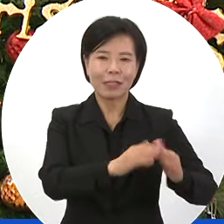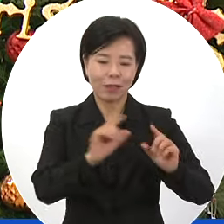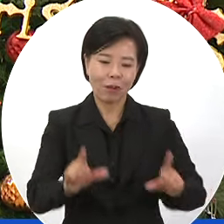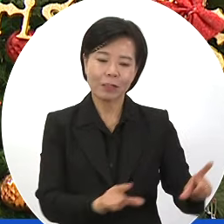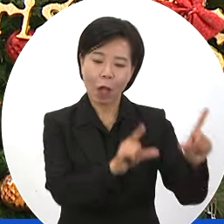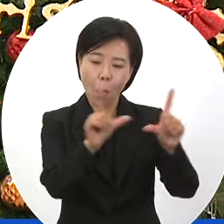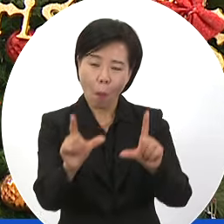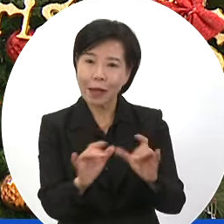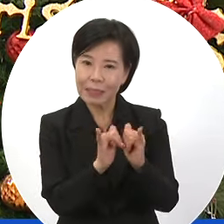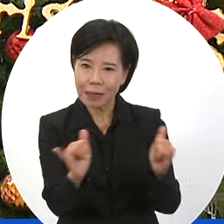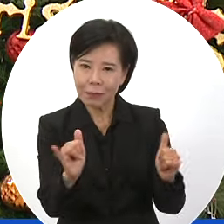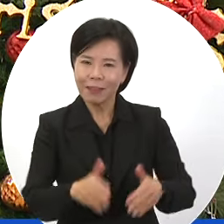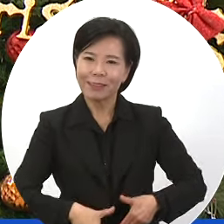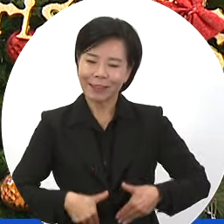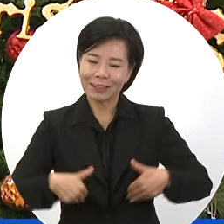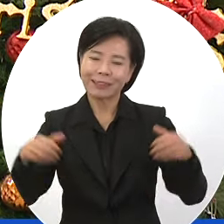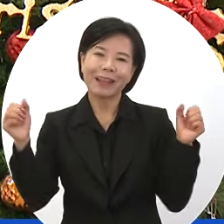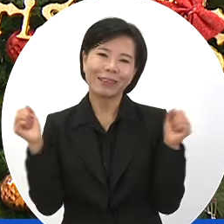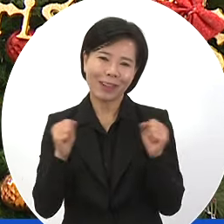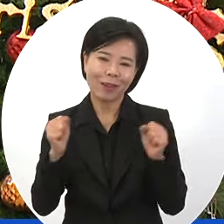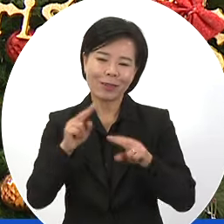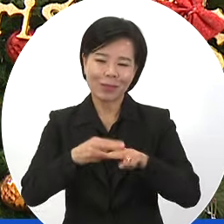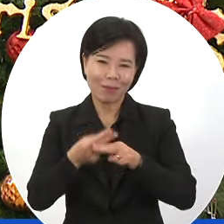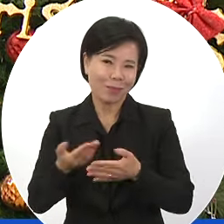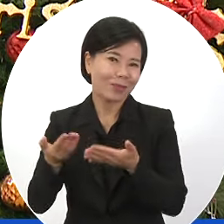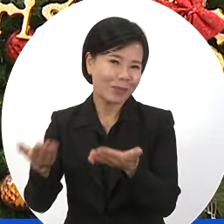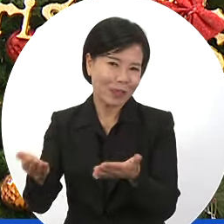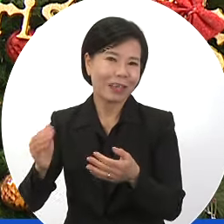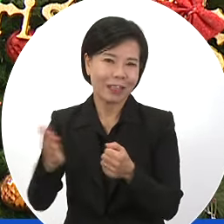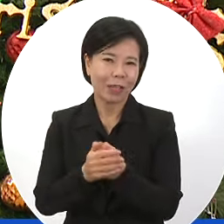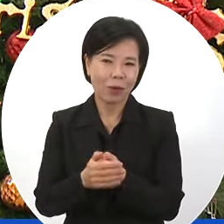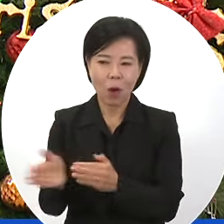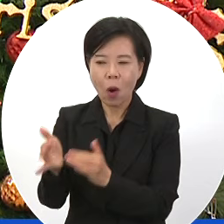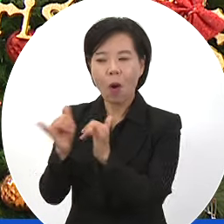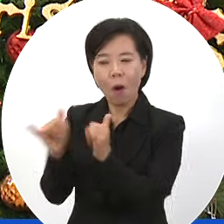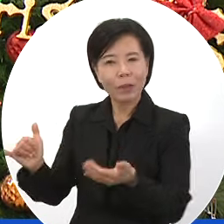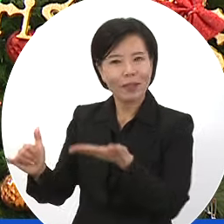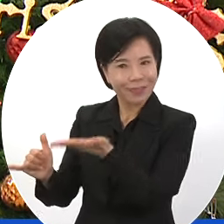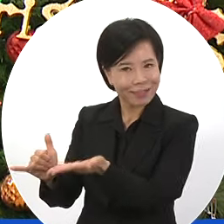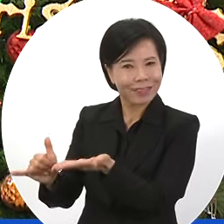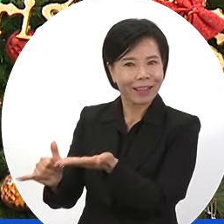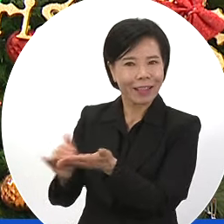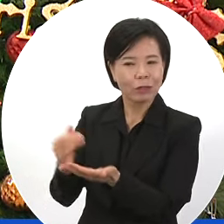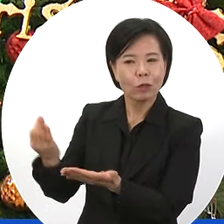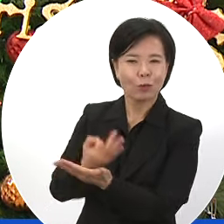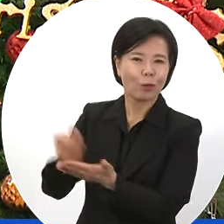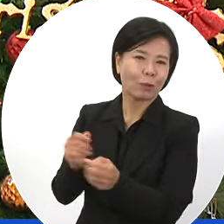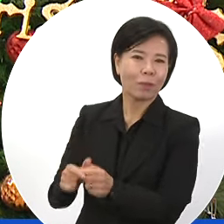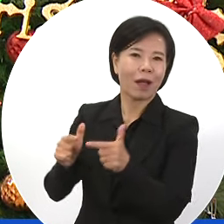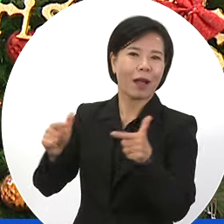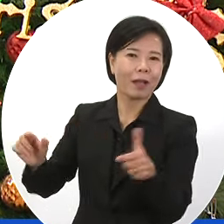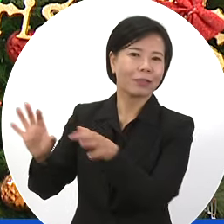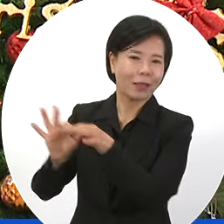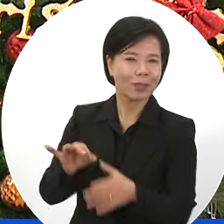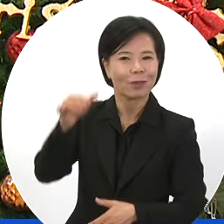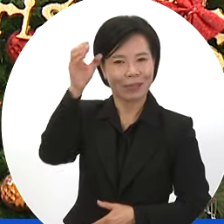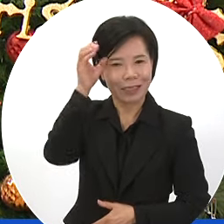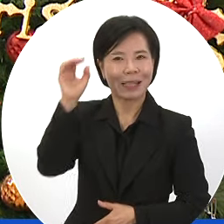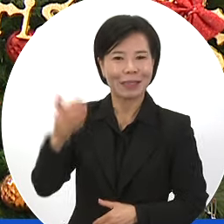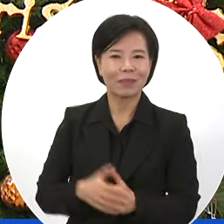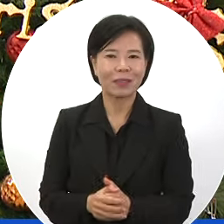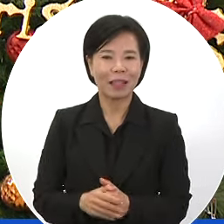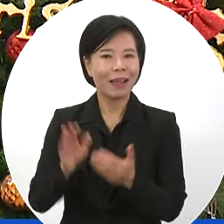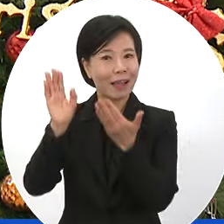복지시설 생활인에게는 따뜻한 겨울 선물이 되고 또 어업인들에게는 소득 증대로 이어지길